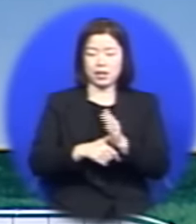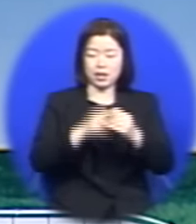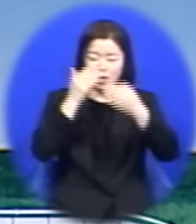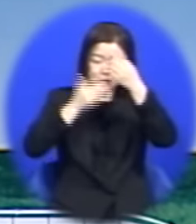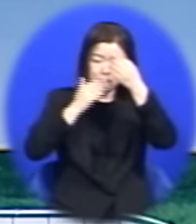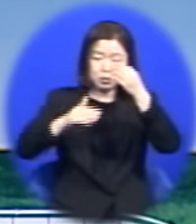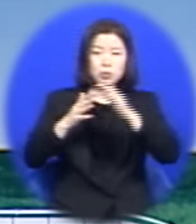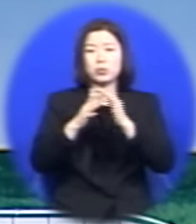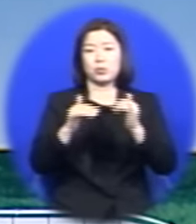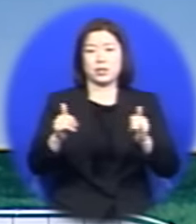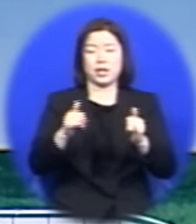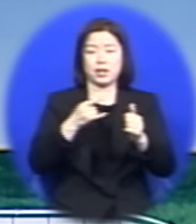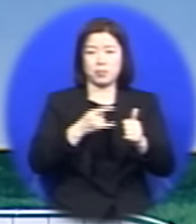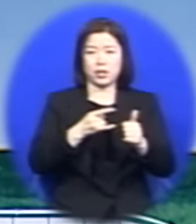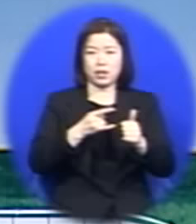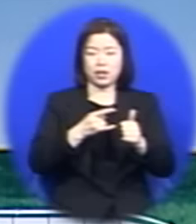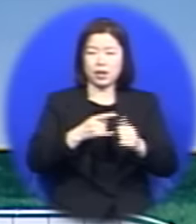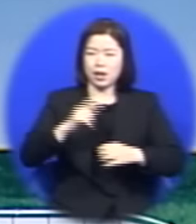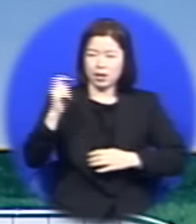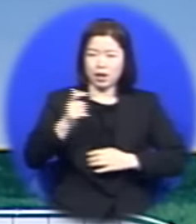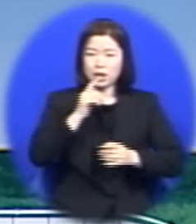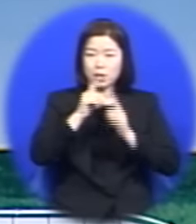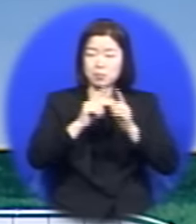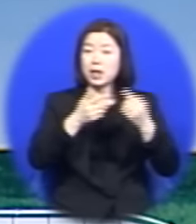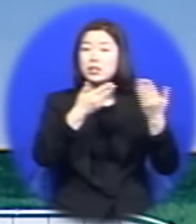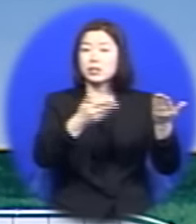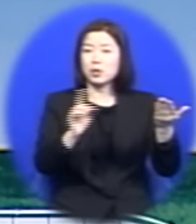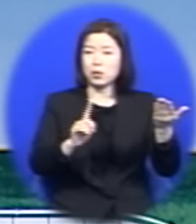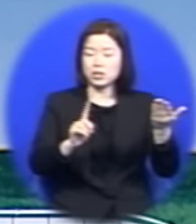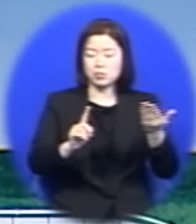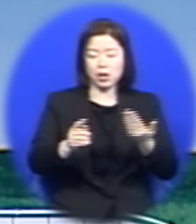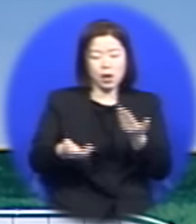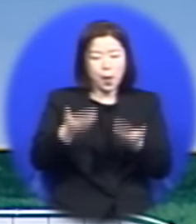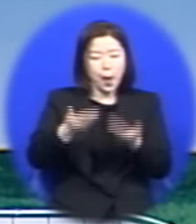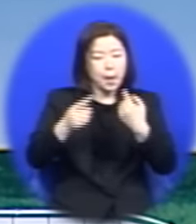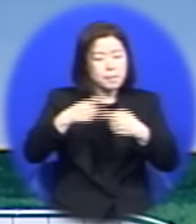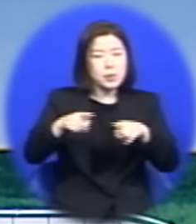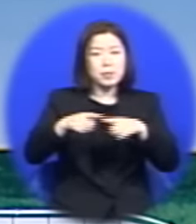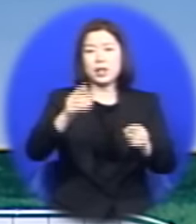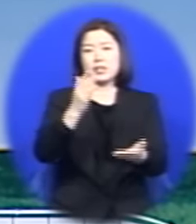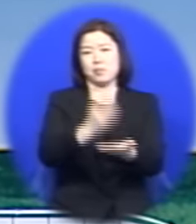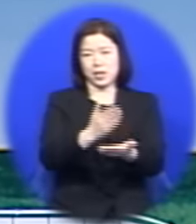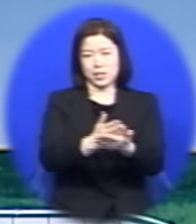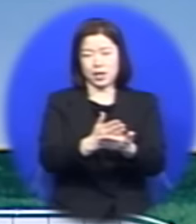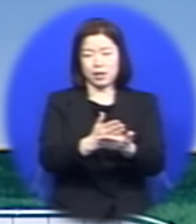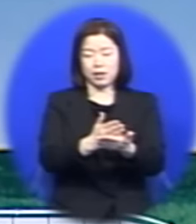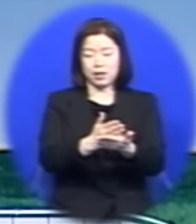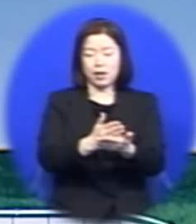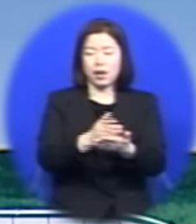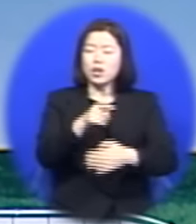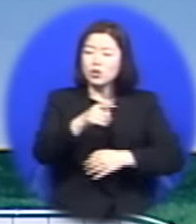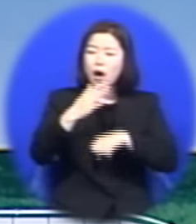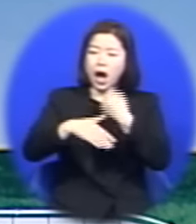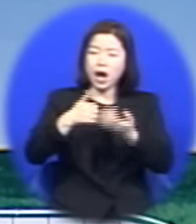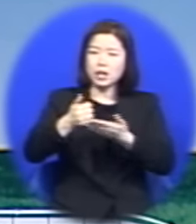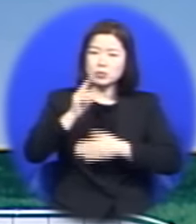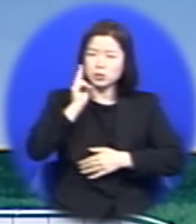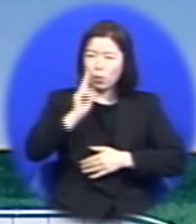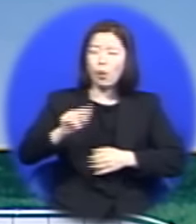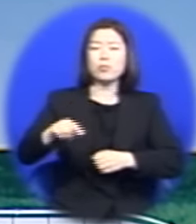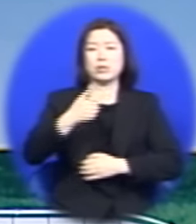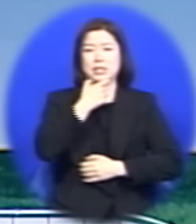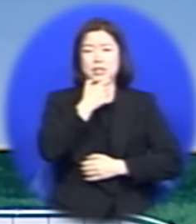가지 아닌 것 중에 하나가 비판하지 말자고 하는 것입니다. 이건 하나님이 너무너무 싫어하시는 것. 그리고